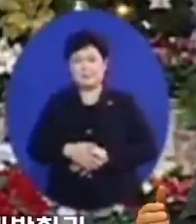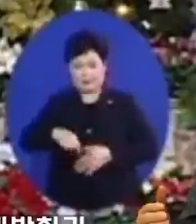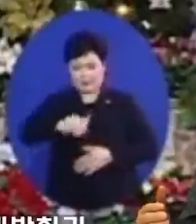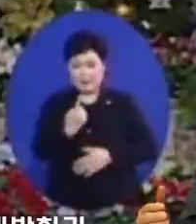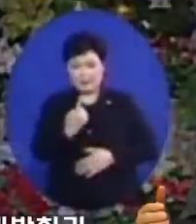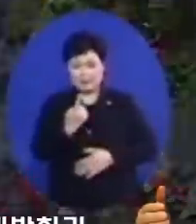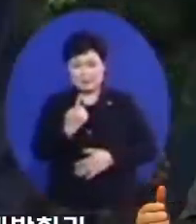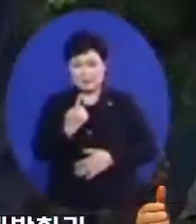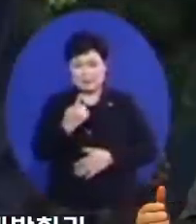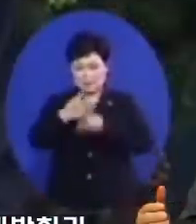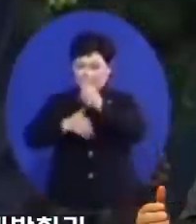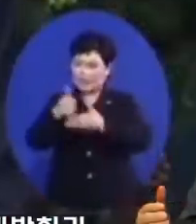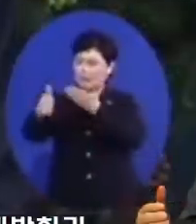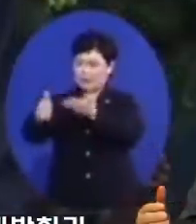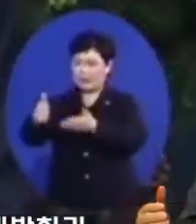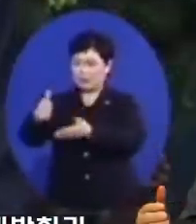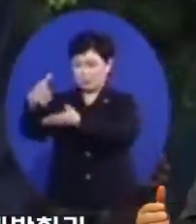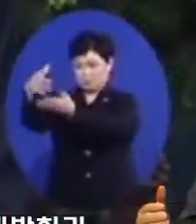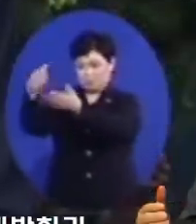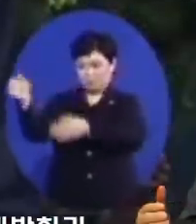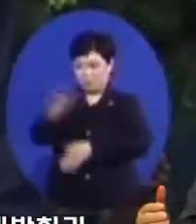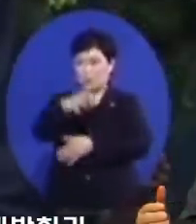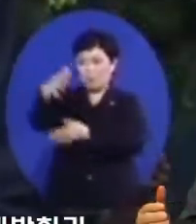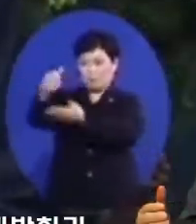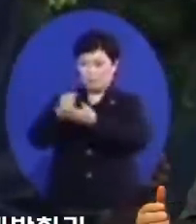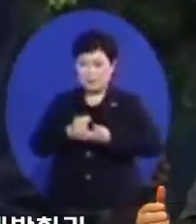자기가 하나님께로부터 받은